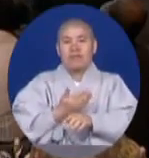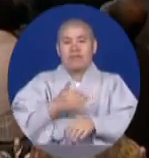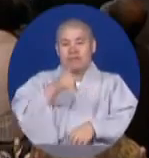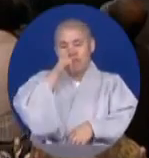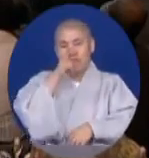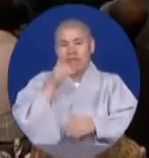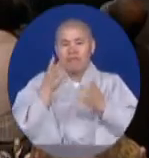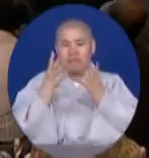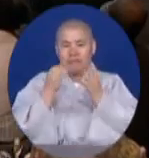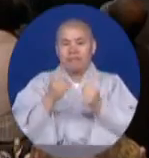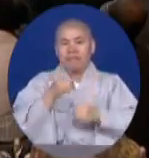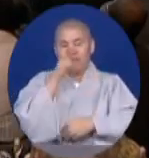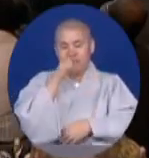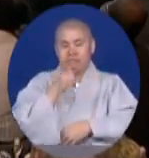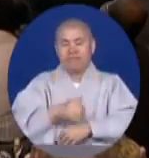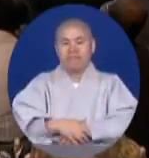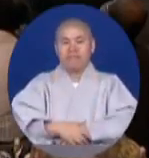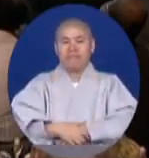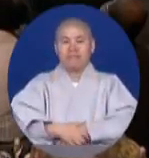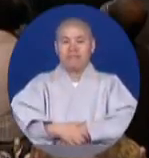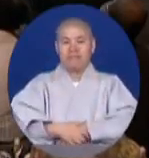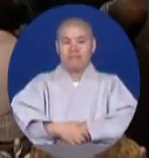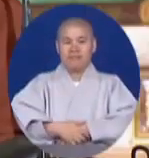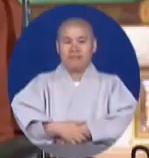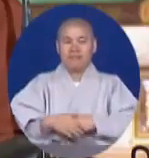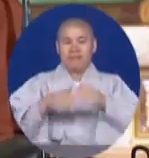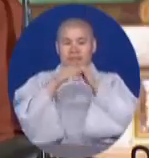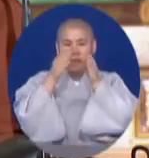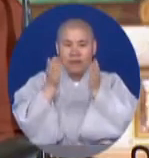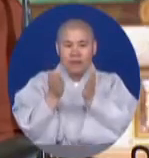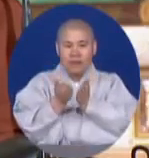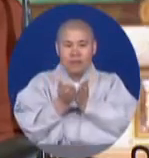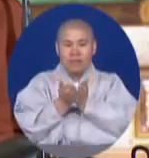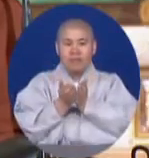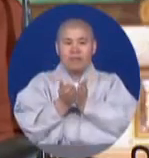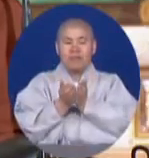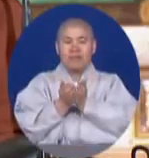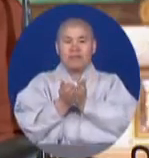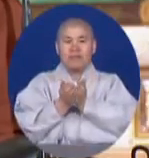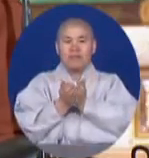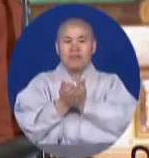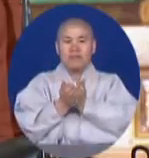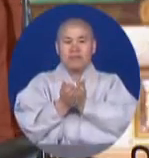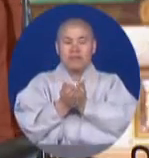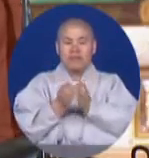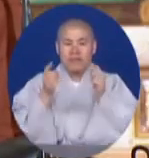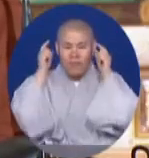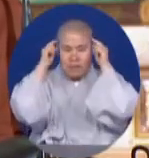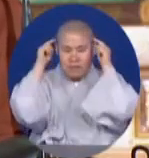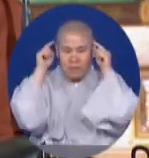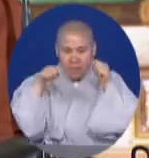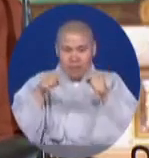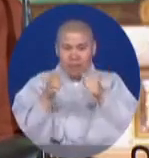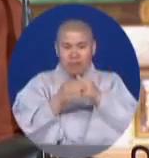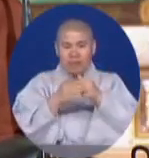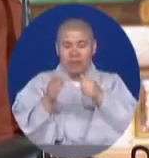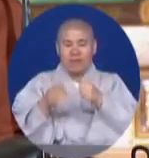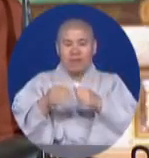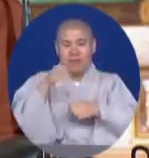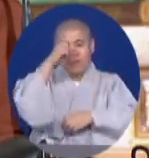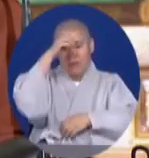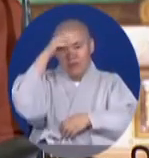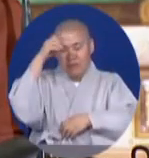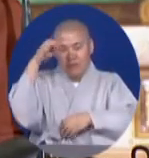그런 거 많습니다 이게요. 이게 전부가 다 그 어리석으면